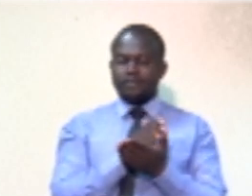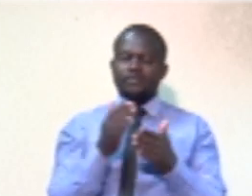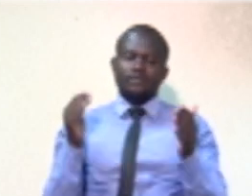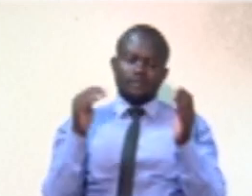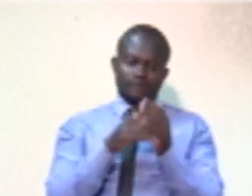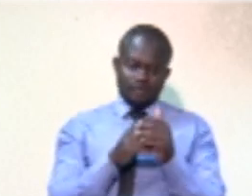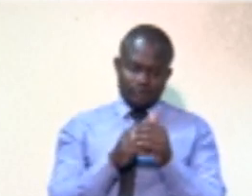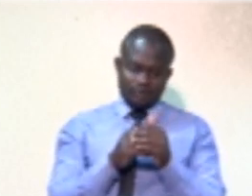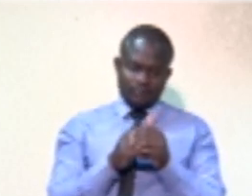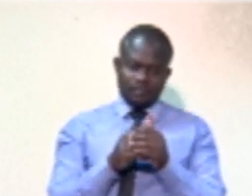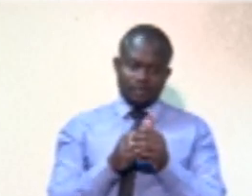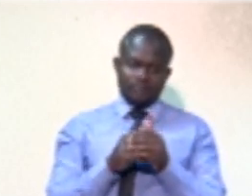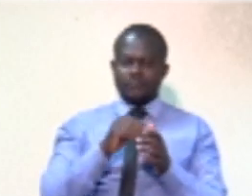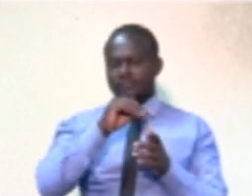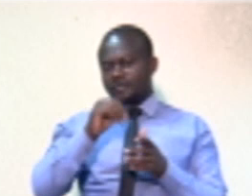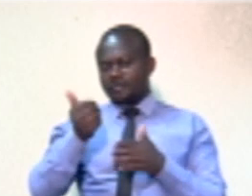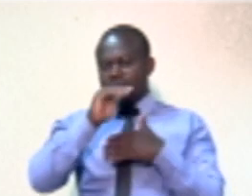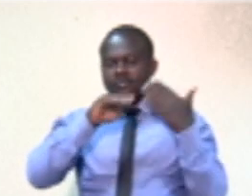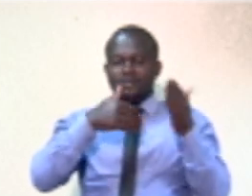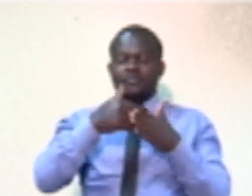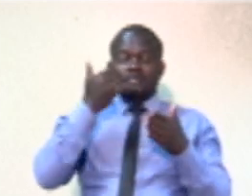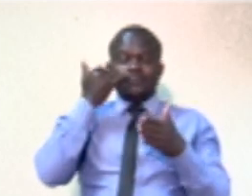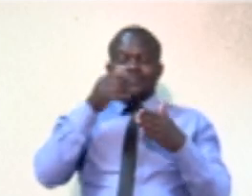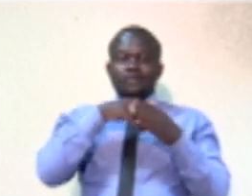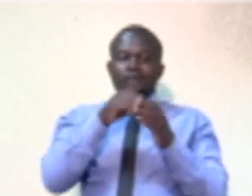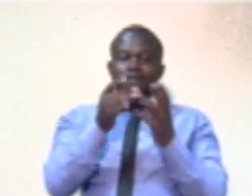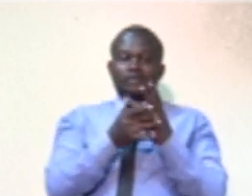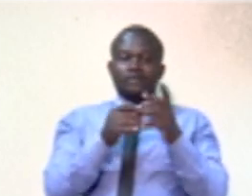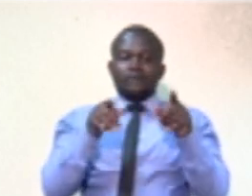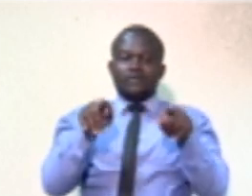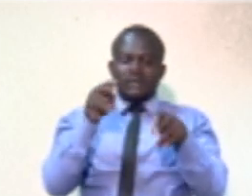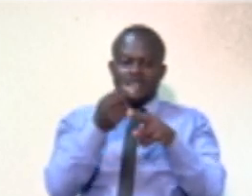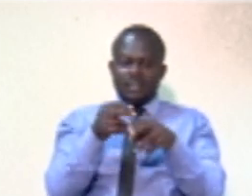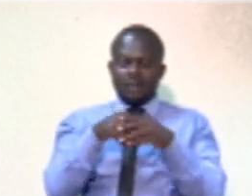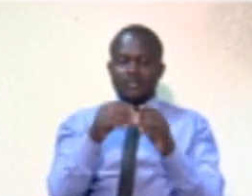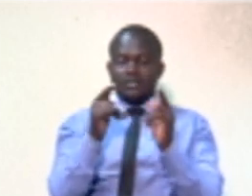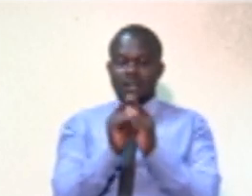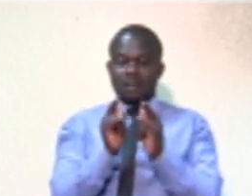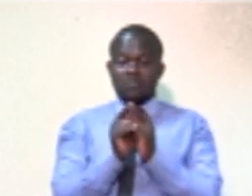Ndetse abandi bakaba nubwo buko babwitiranya n'inama twagiye tubona abantu